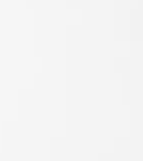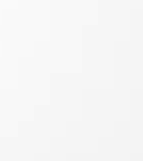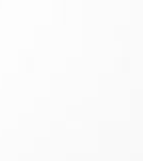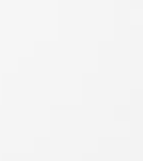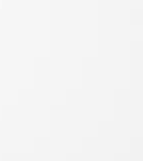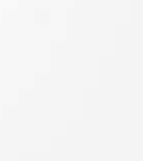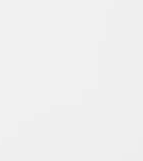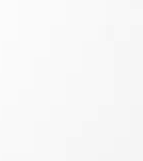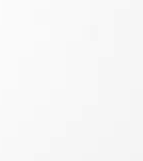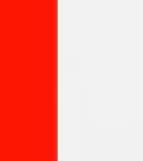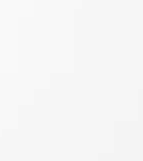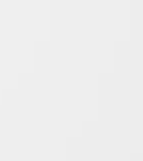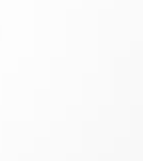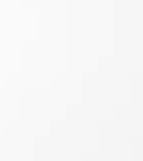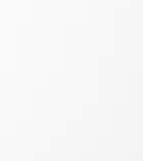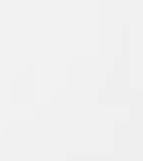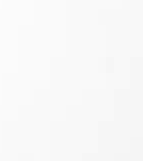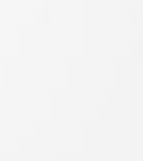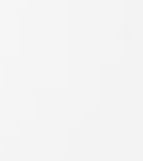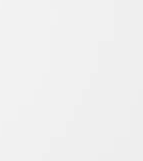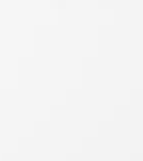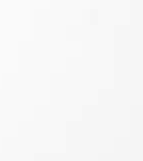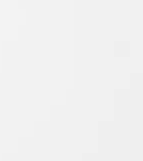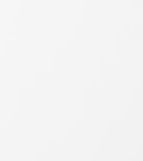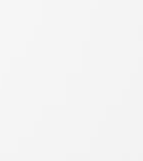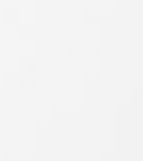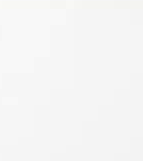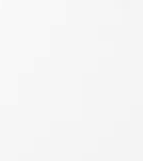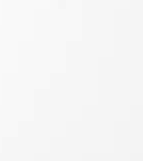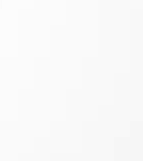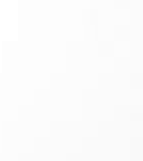พื่อเป็นกำลังใจให้คนทำคลิปกดกระดิ่งเพื่อจะไม่พลาดทุกการติดตามรับชม